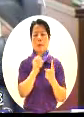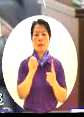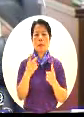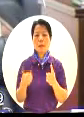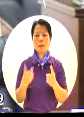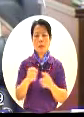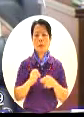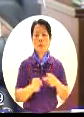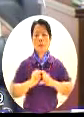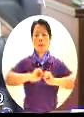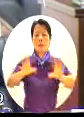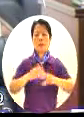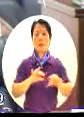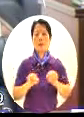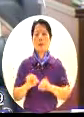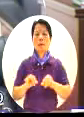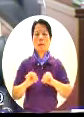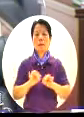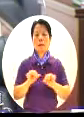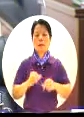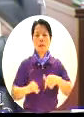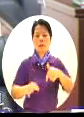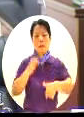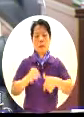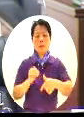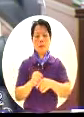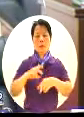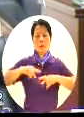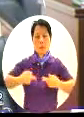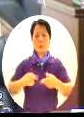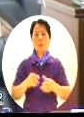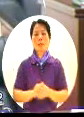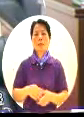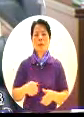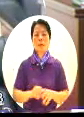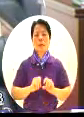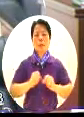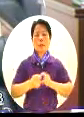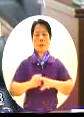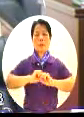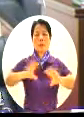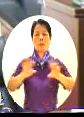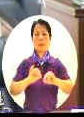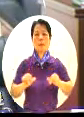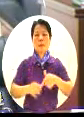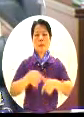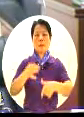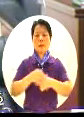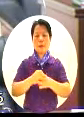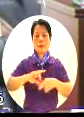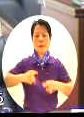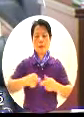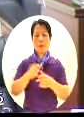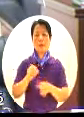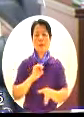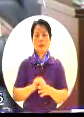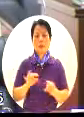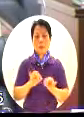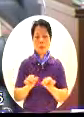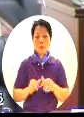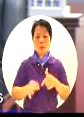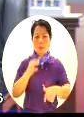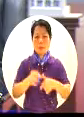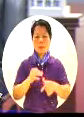地价已经调整哈，已经调整哈。那公告地价调整，那我们的地价税就随